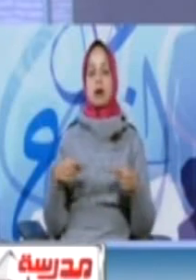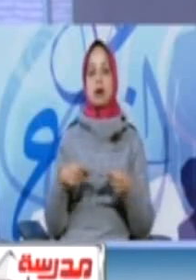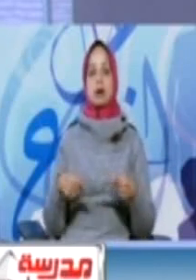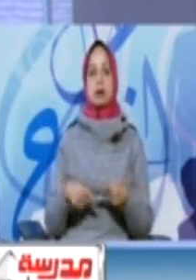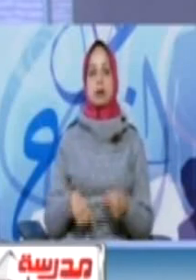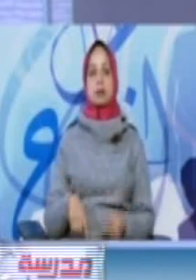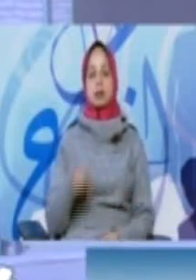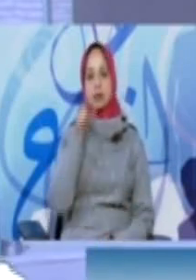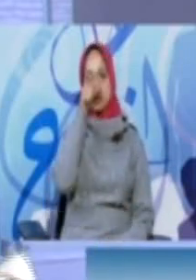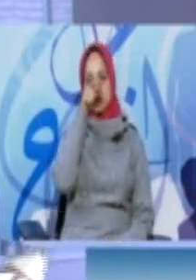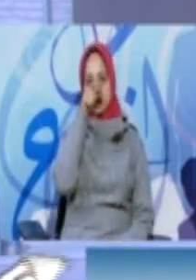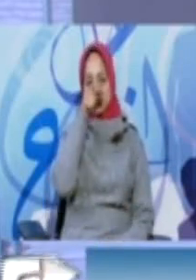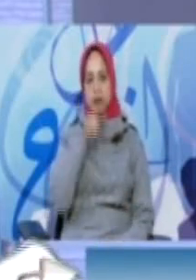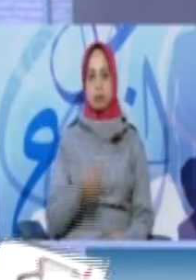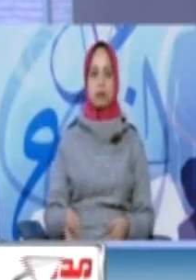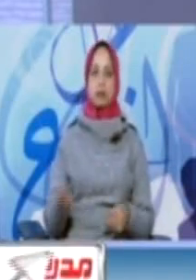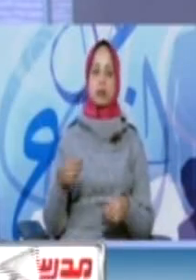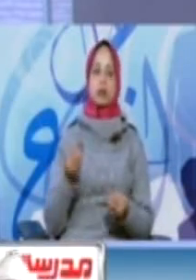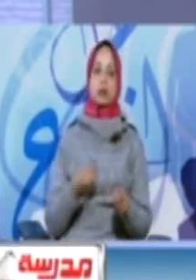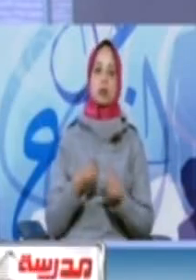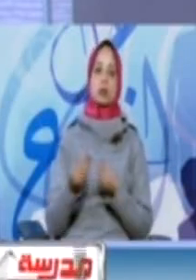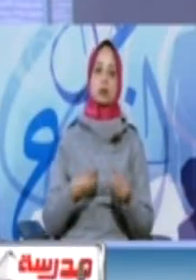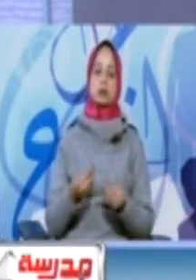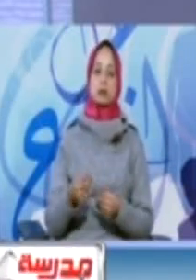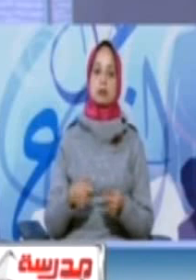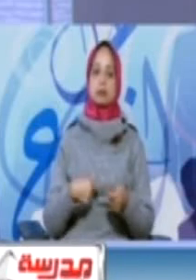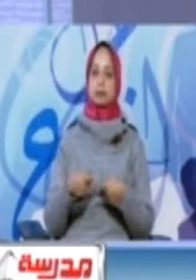الشام والاقتصاد المصري؟